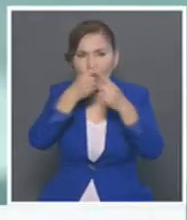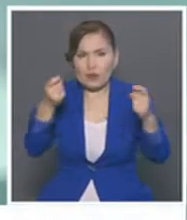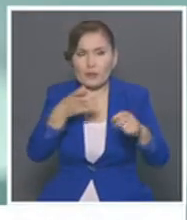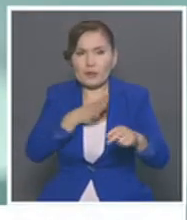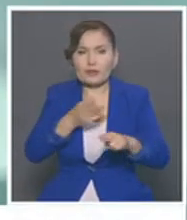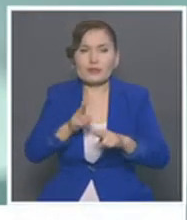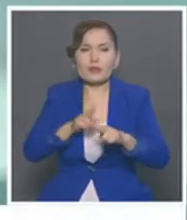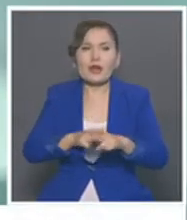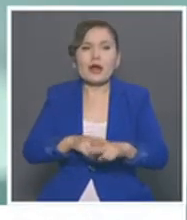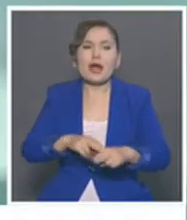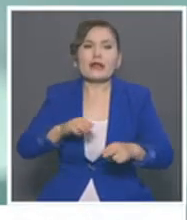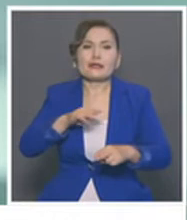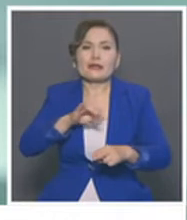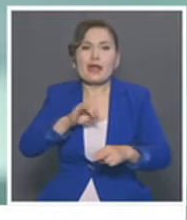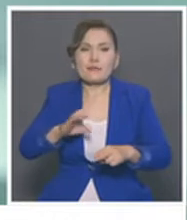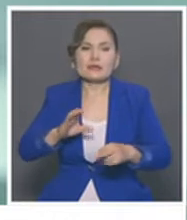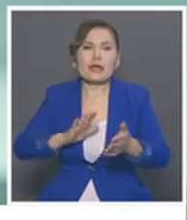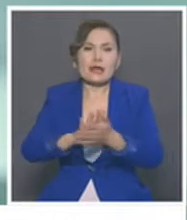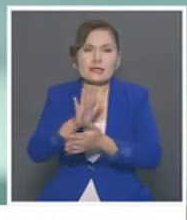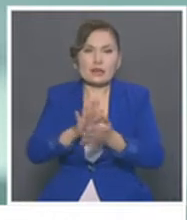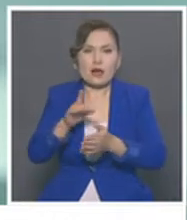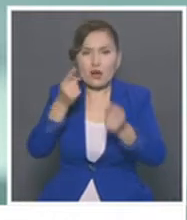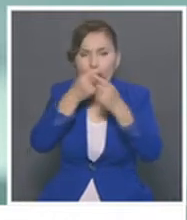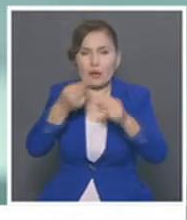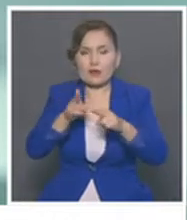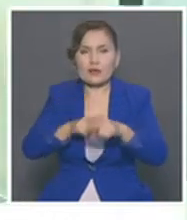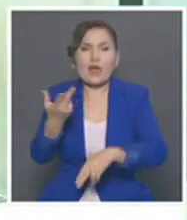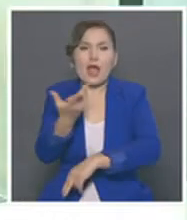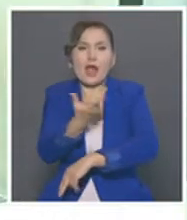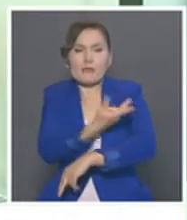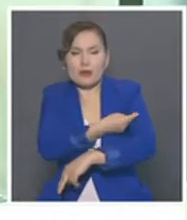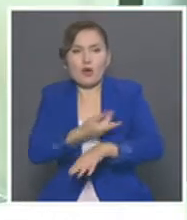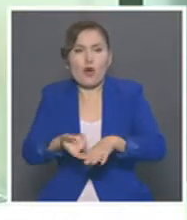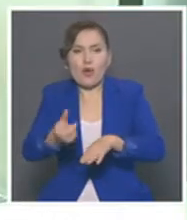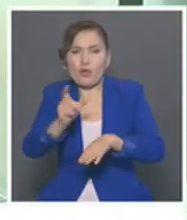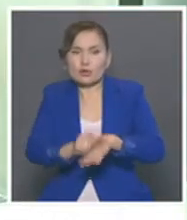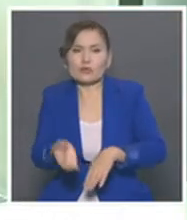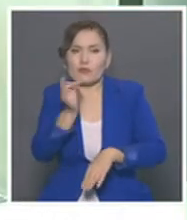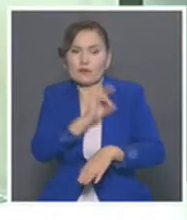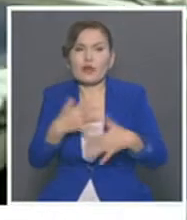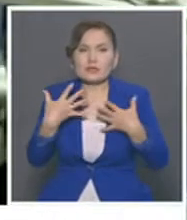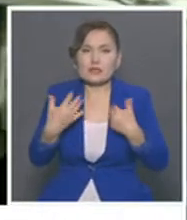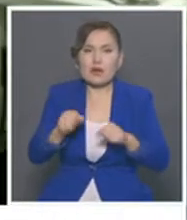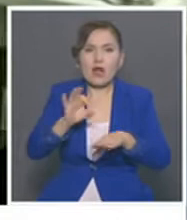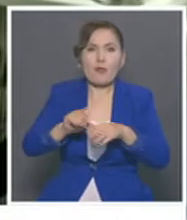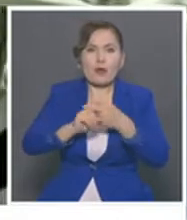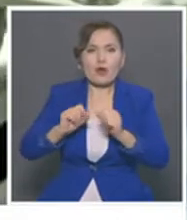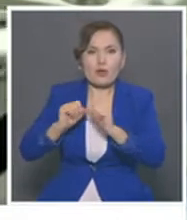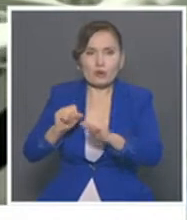белгілемек. Financial Times газетінің хабарлауынша, оның екпесі ең тиімді саналады, және вакцинаның бір